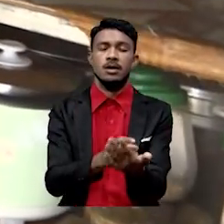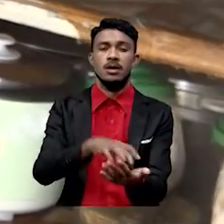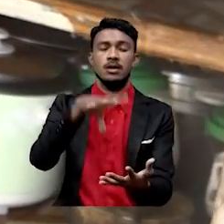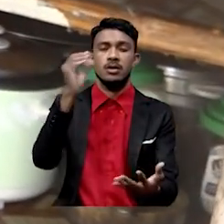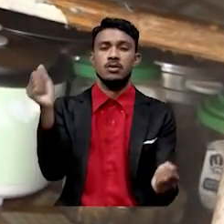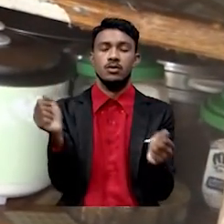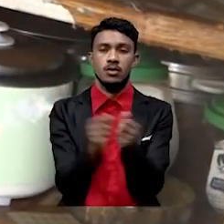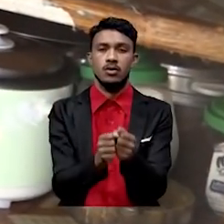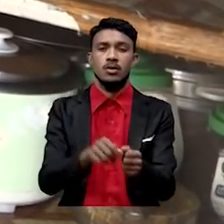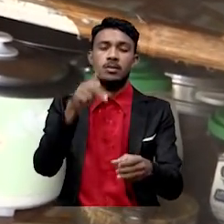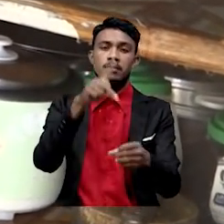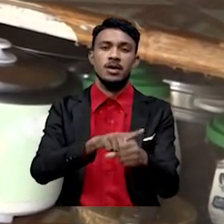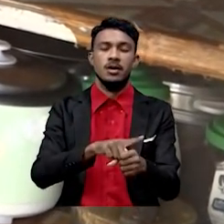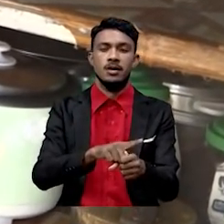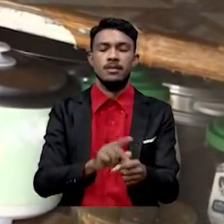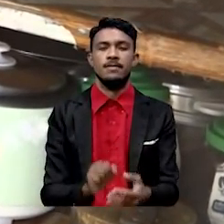iha.